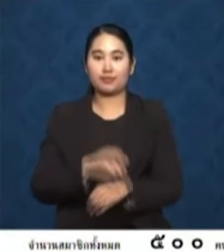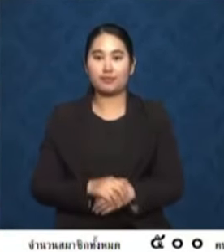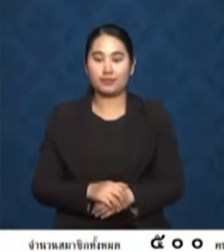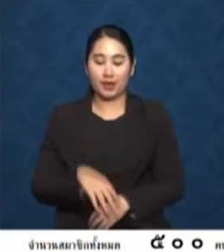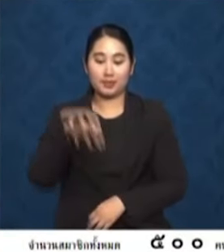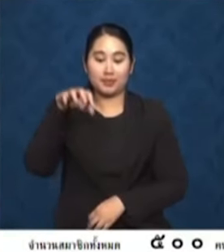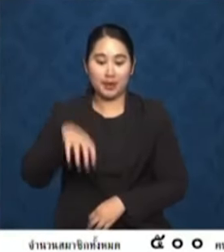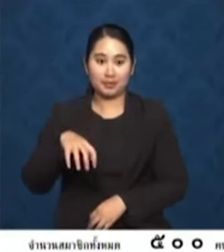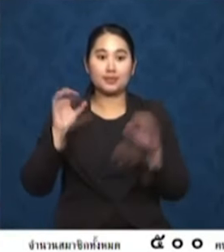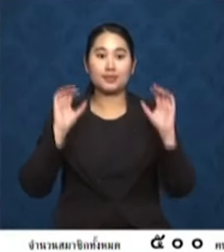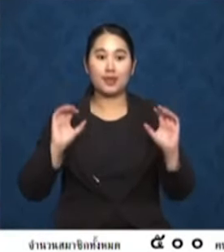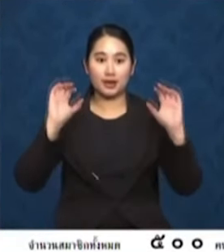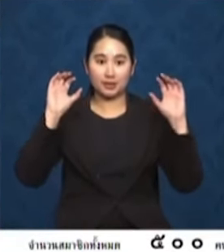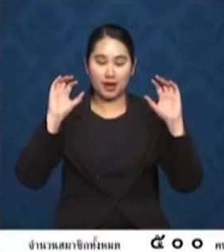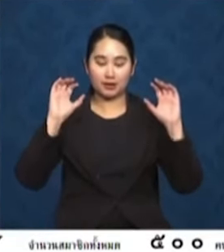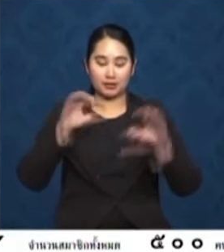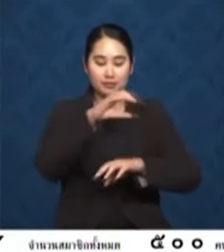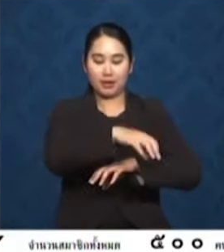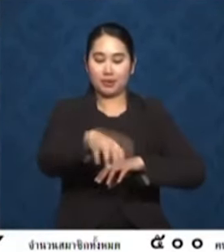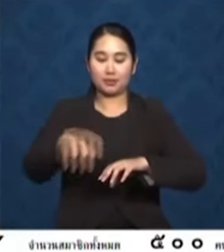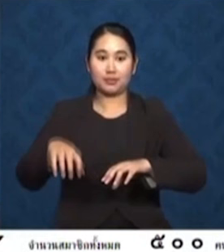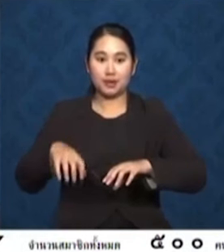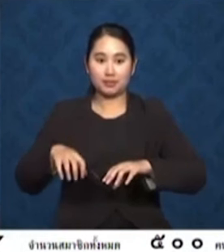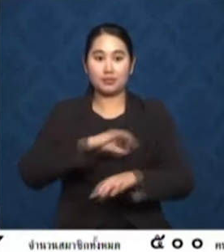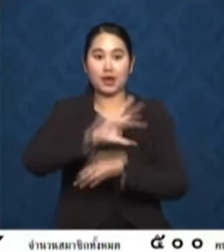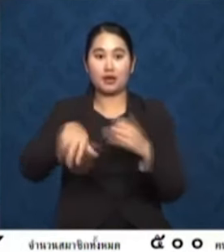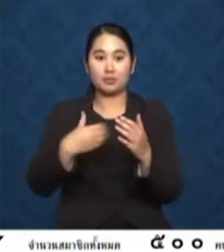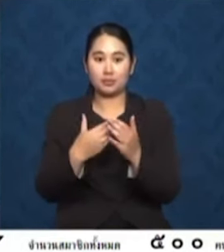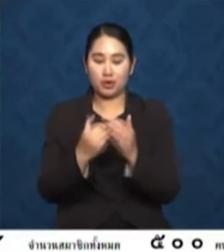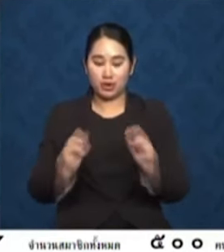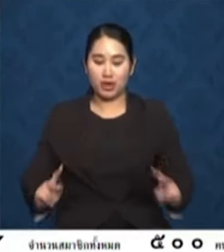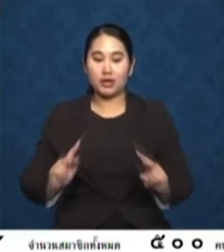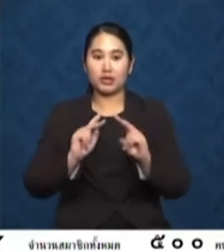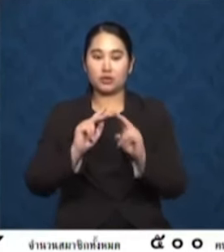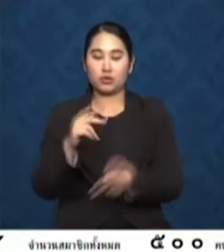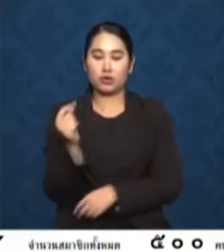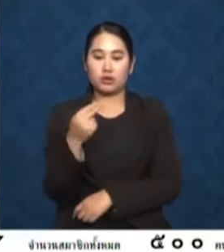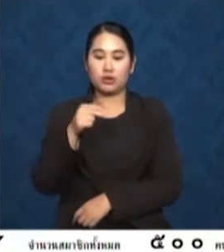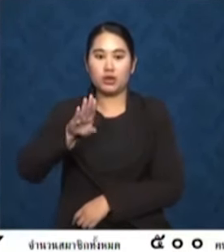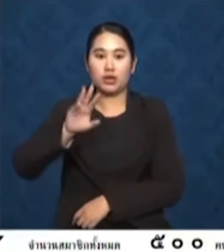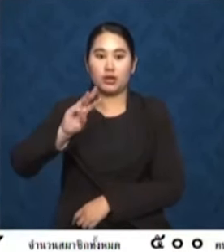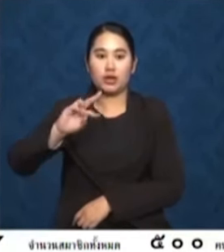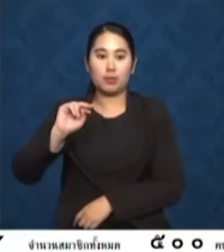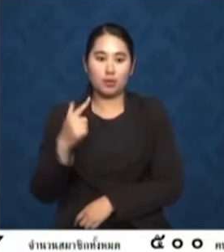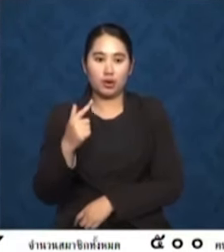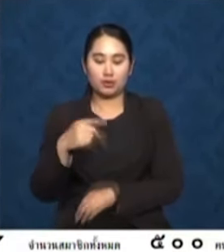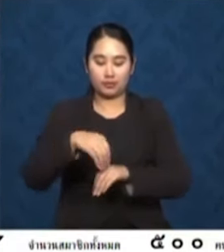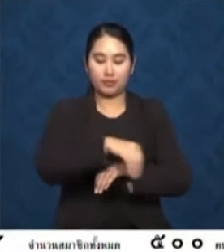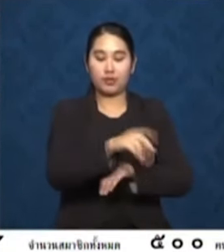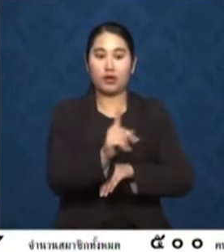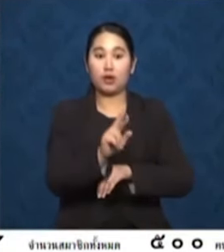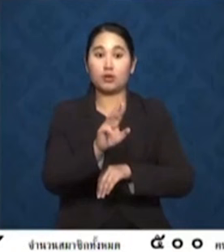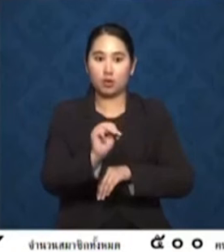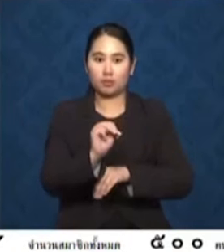รัฐทุกแห่งซึ่งประกอบด้วยกระทรวงทบวงกรมเป็นต้น